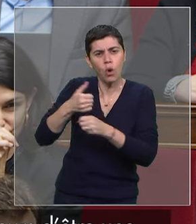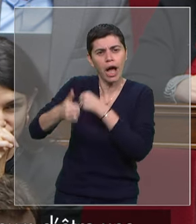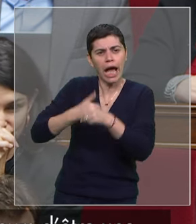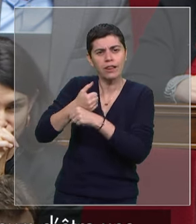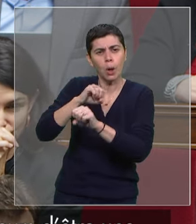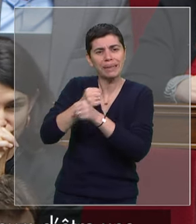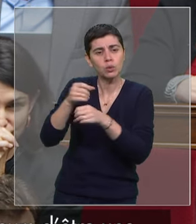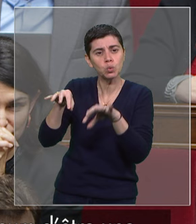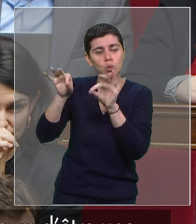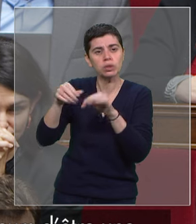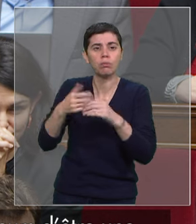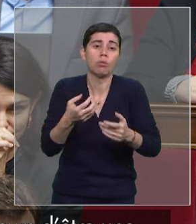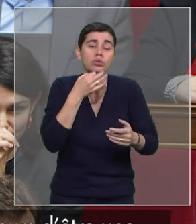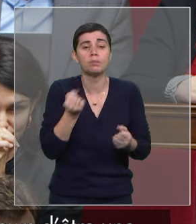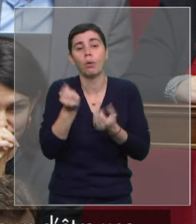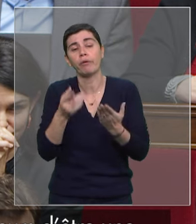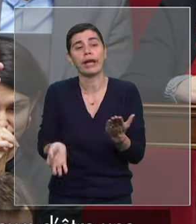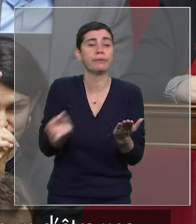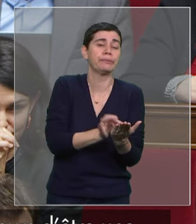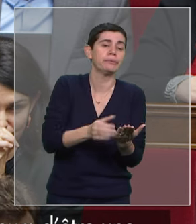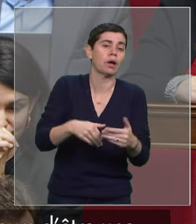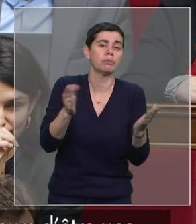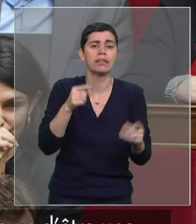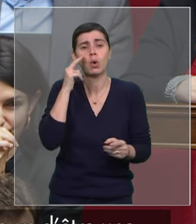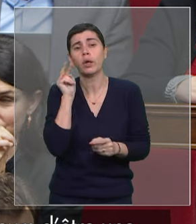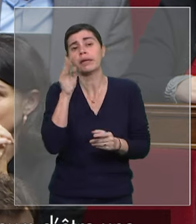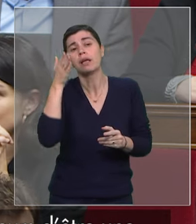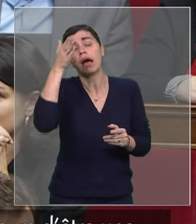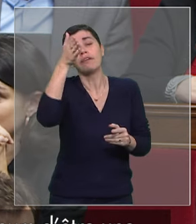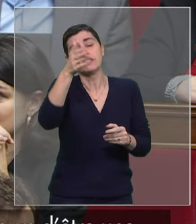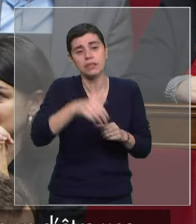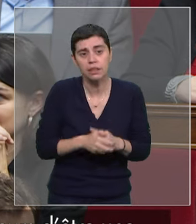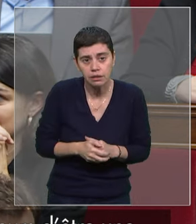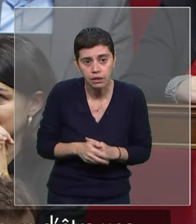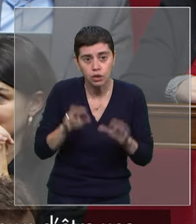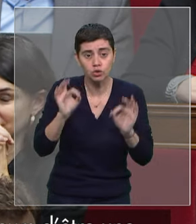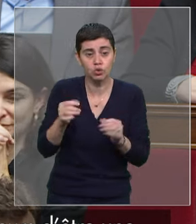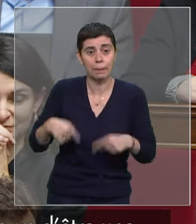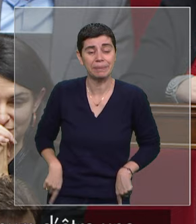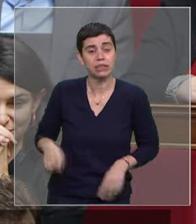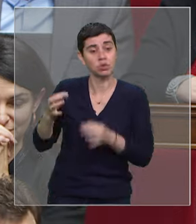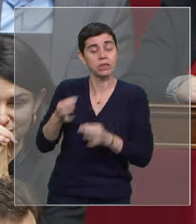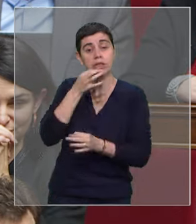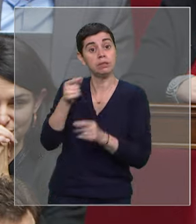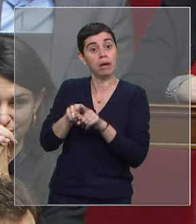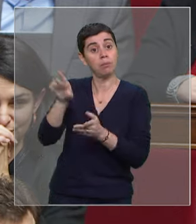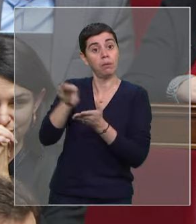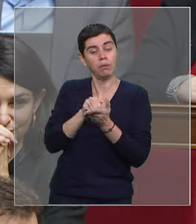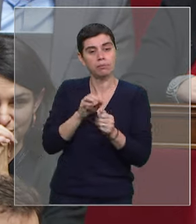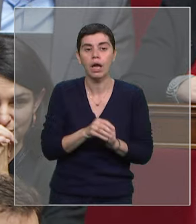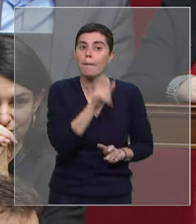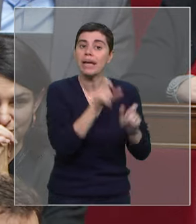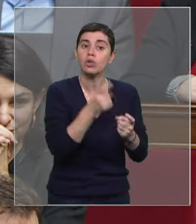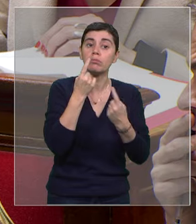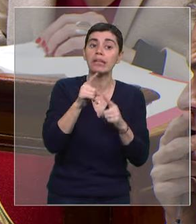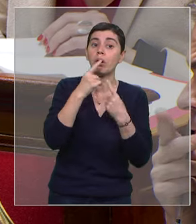a proposé de tourner la page, de regarder vers l'avenir, paraphrasant le garde des Sceaux. Quant à eux, les plaignants lésés ne peuvent pas se